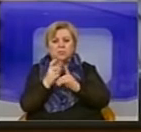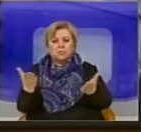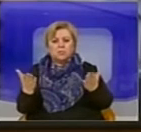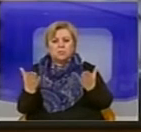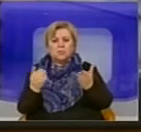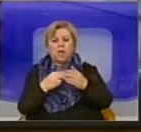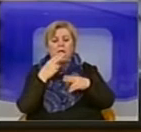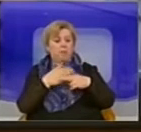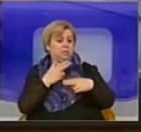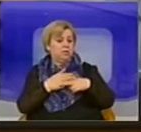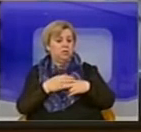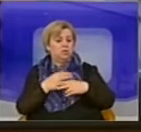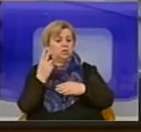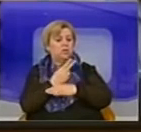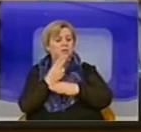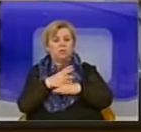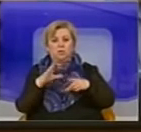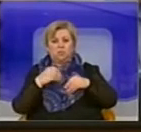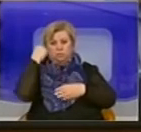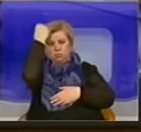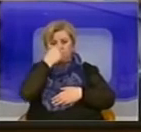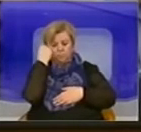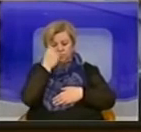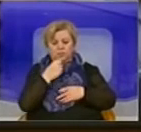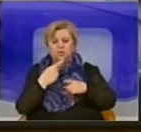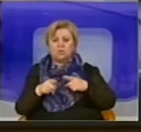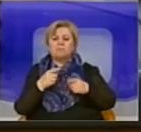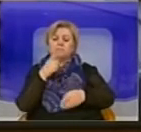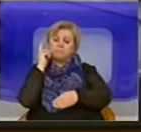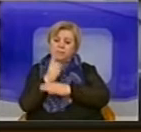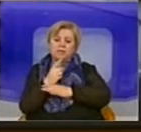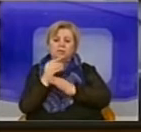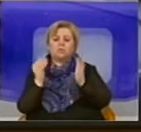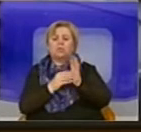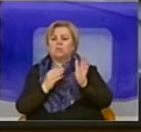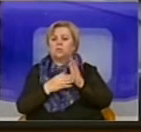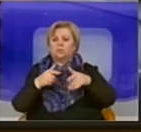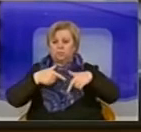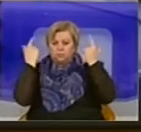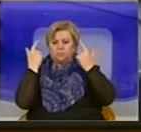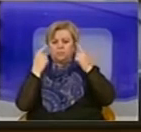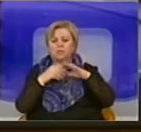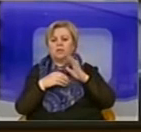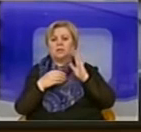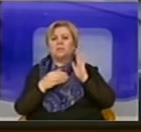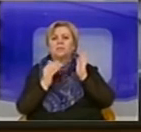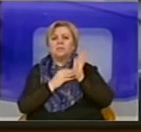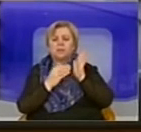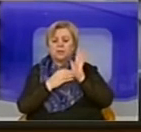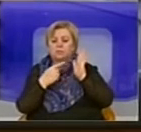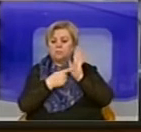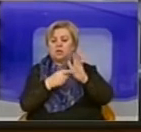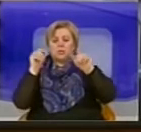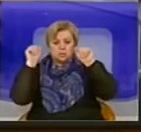emër si shtet që nuk e ka njohur Kosovën. Kjo është një çështje që domosdoshmërisht duhet të sqarohet sepse mbi të gjitha tregon seriozitet